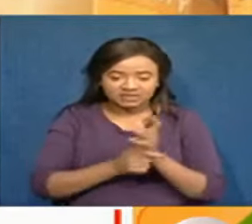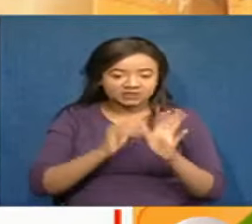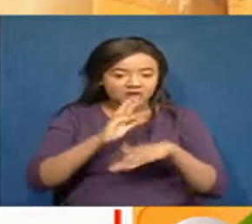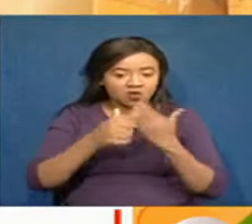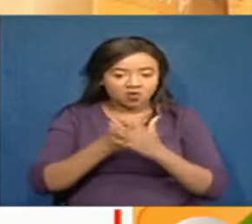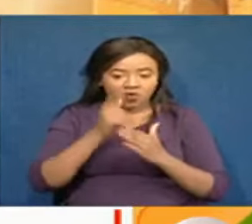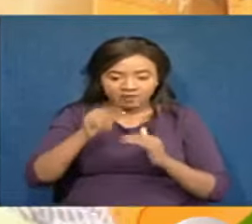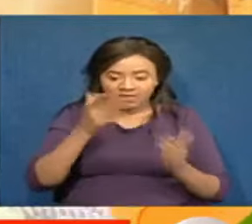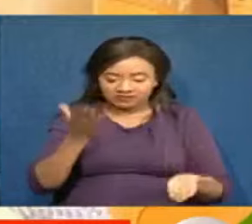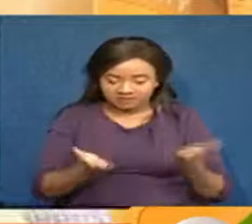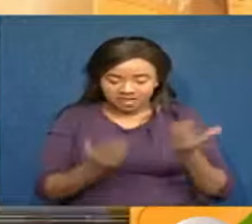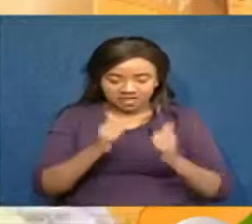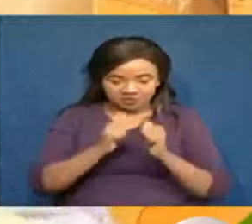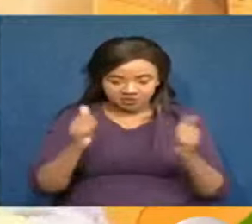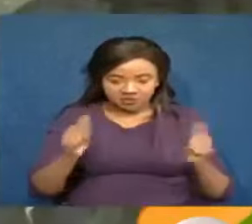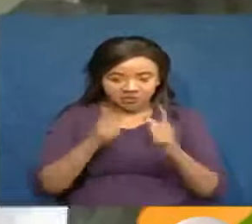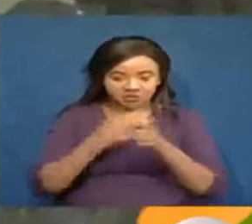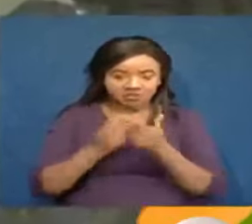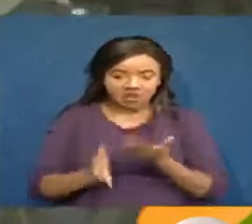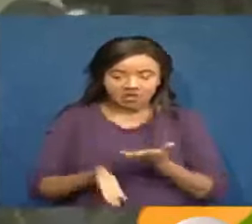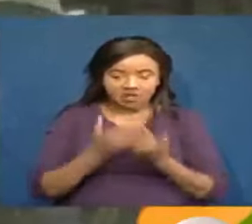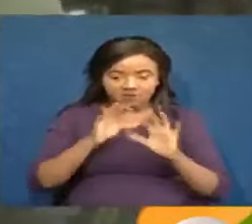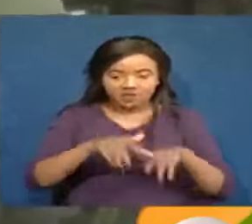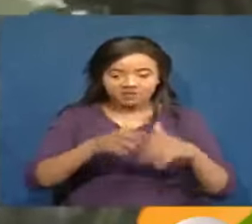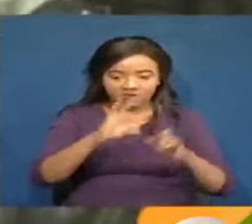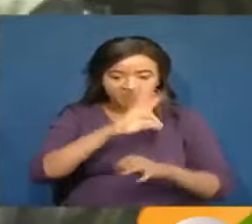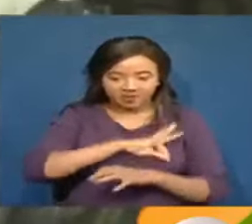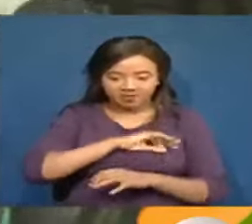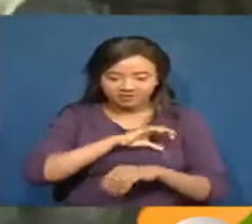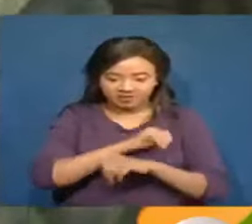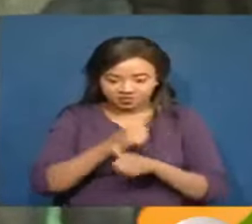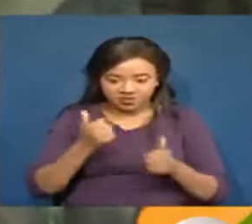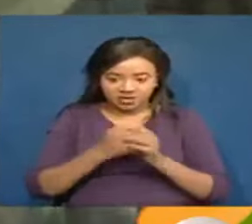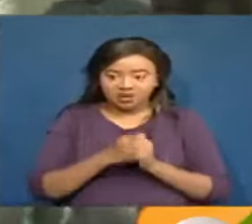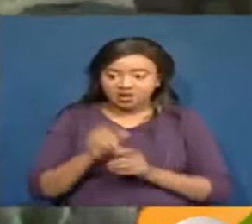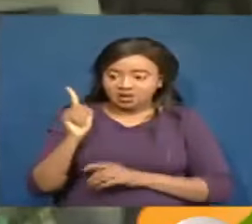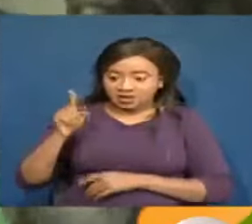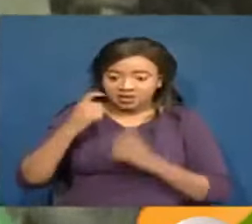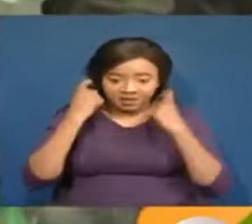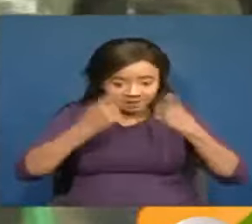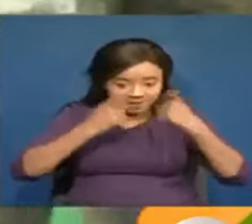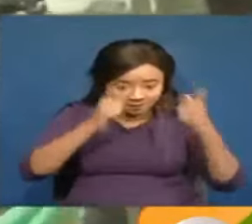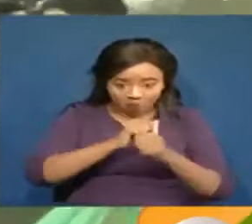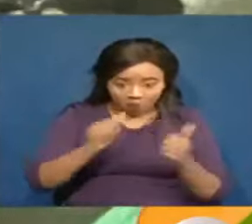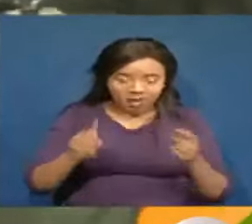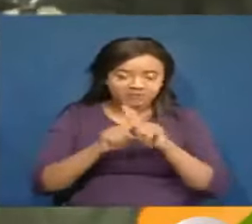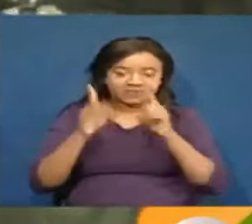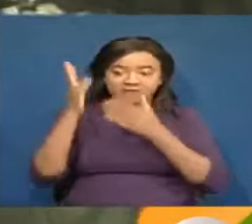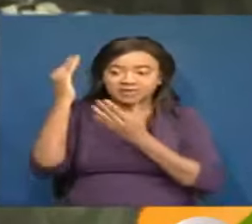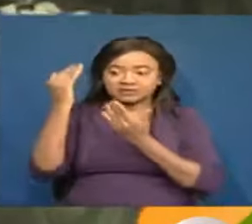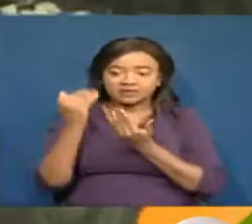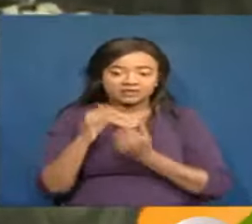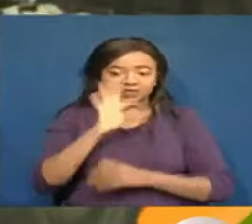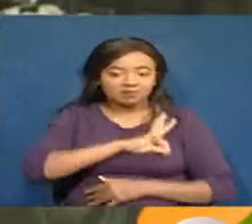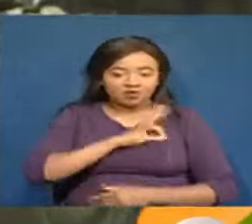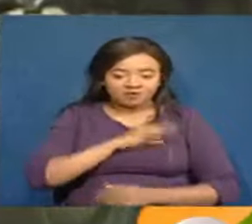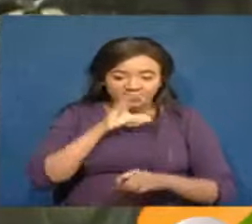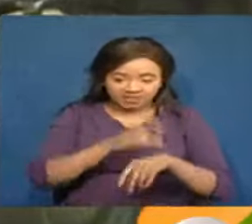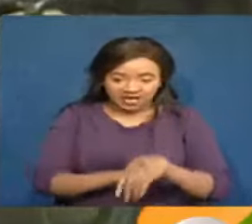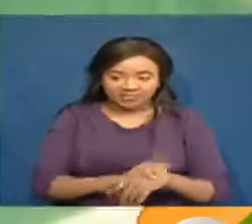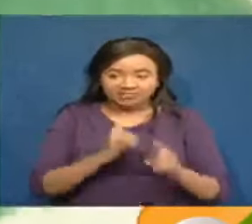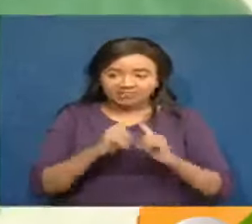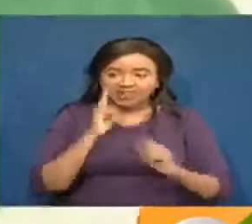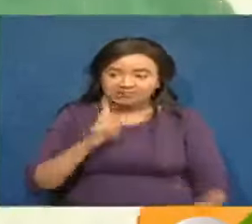apate mapato ambayo yanastahili. Lakini licha ya bidii yao na kutarajia faida kutokana na mavuno yao, hapa